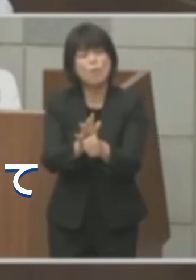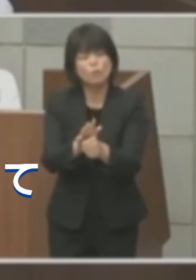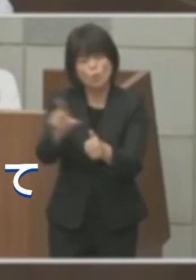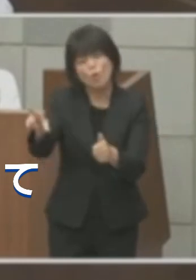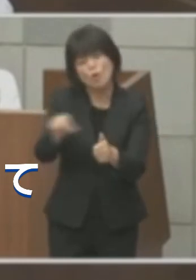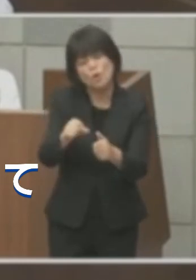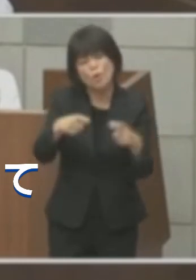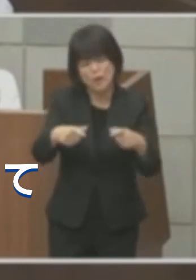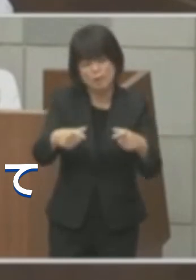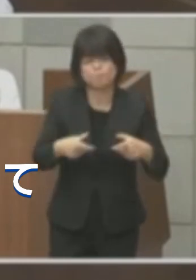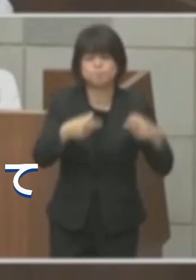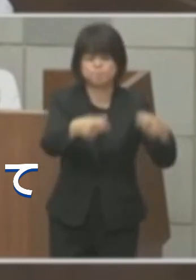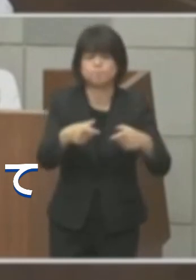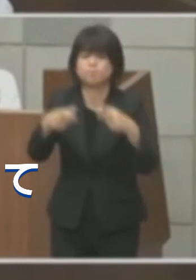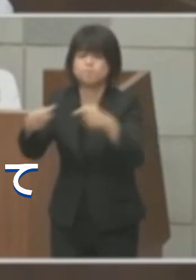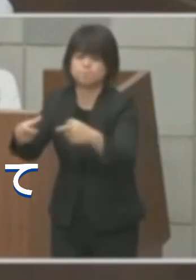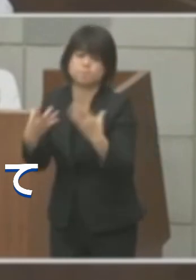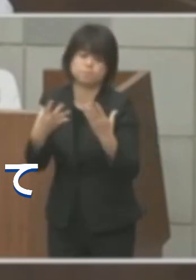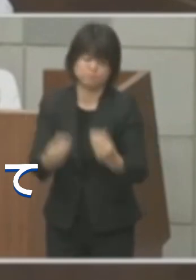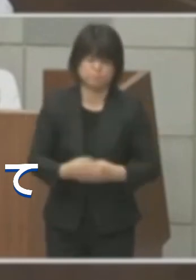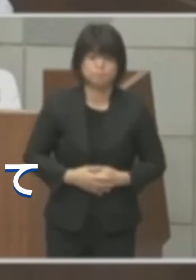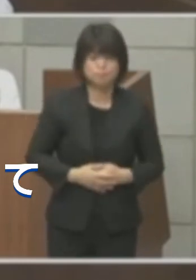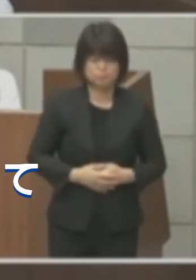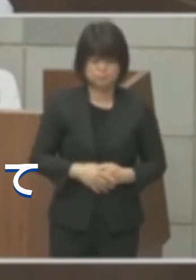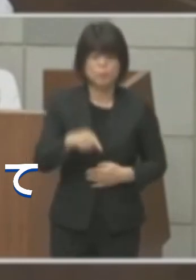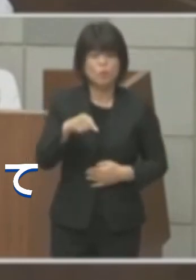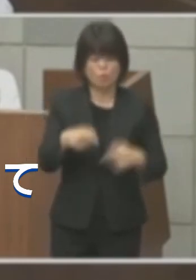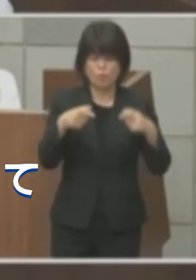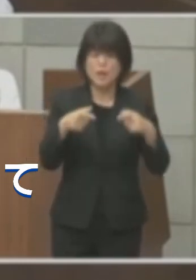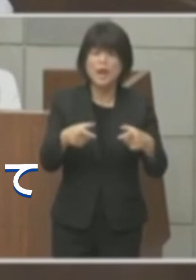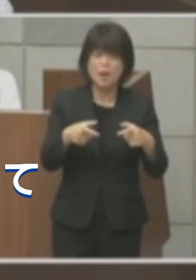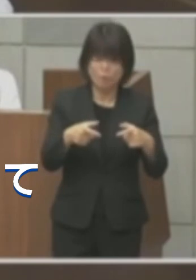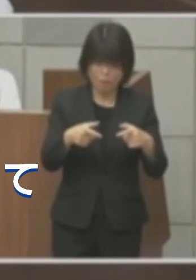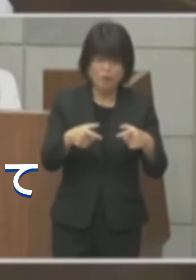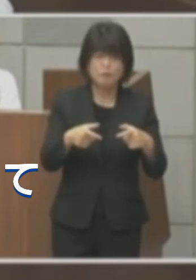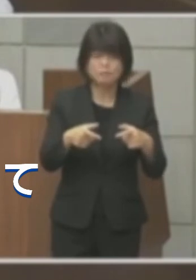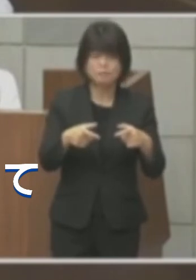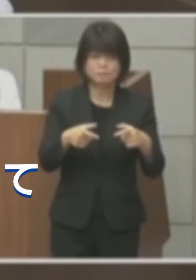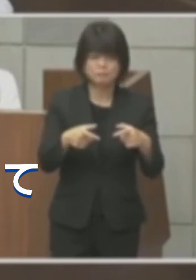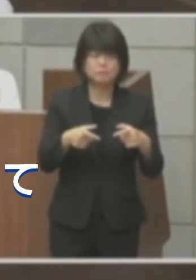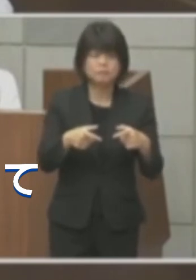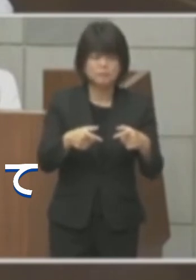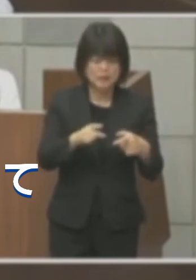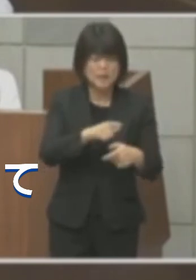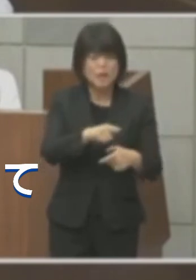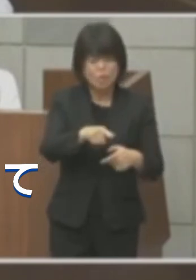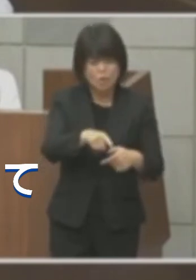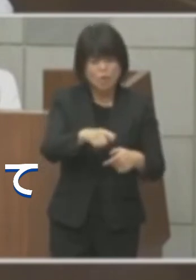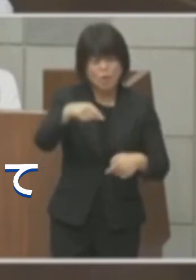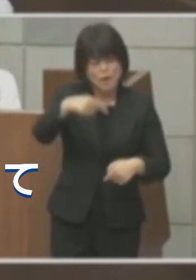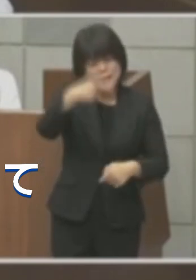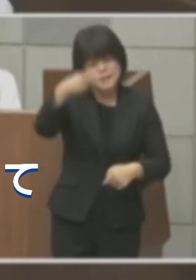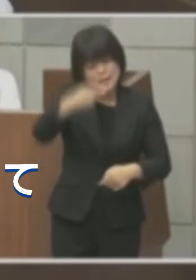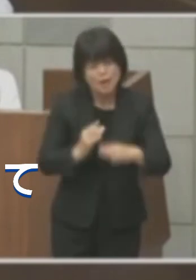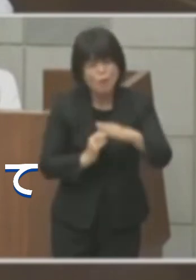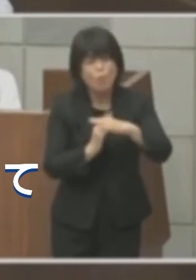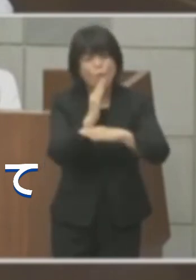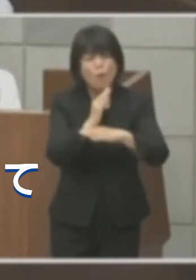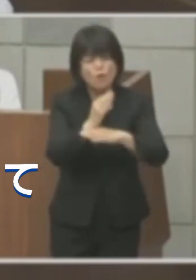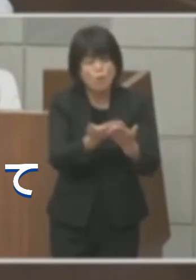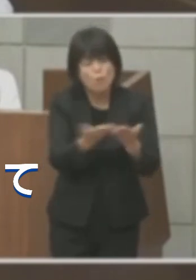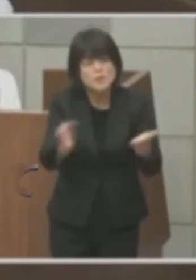けいたしました。サポート利用券は、1000を超える店舗等で利用可能で、実績といたしま